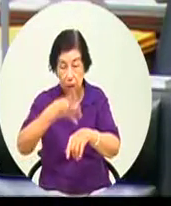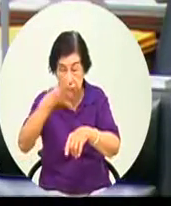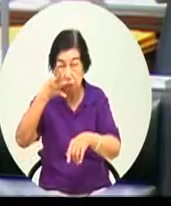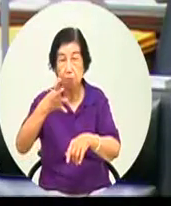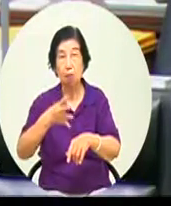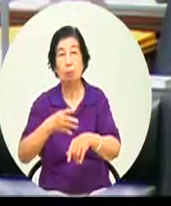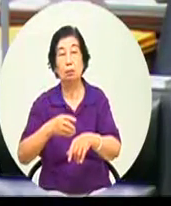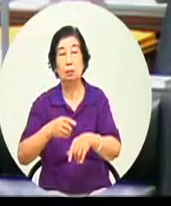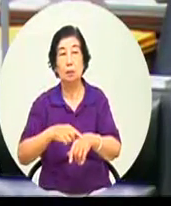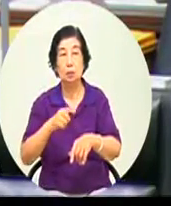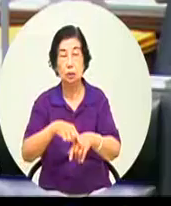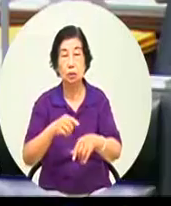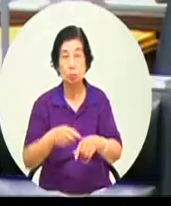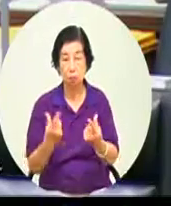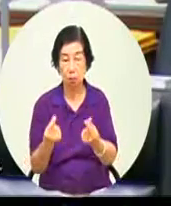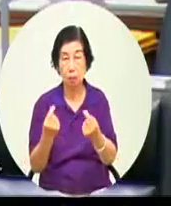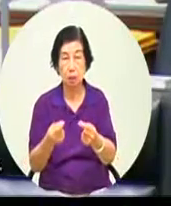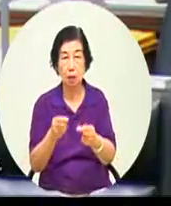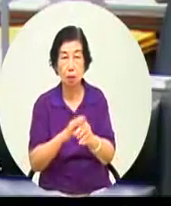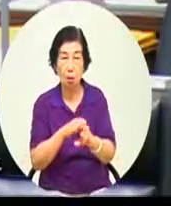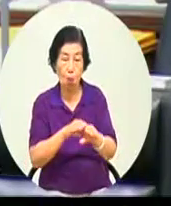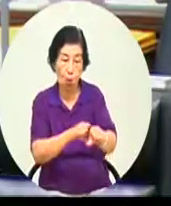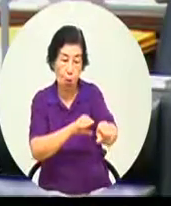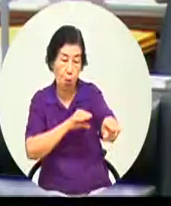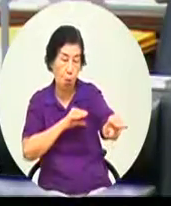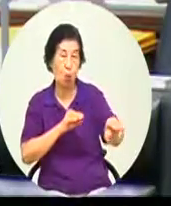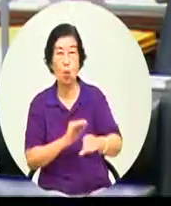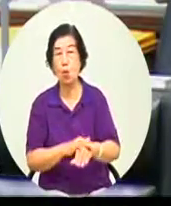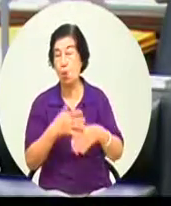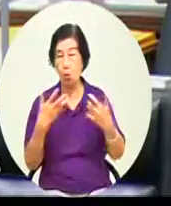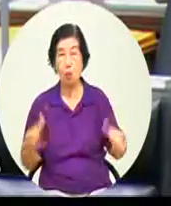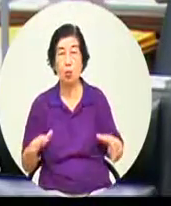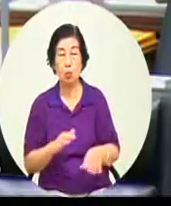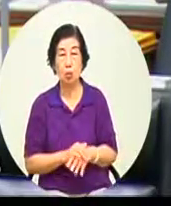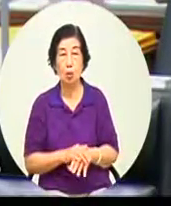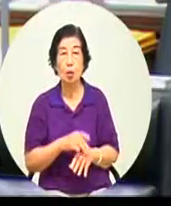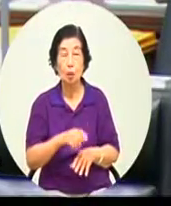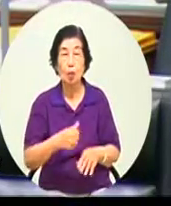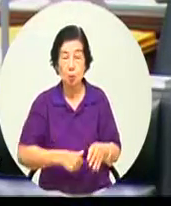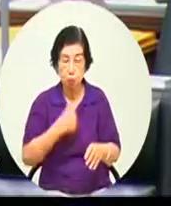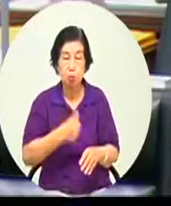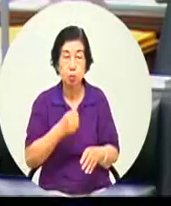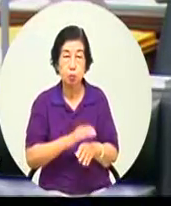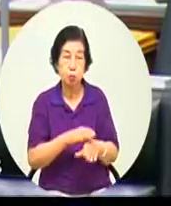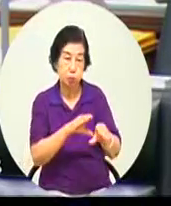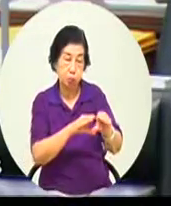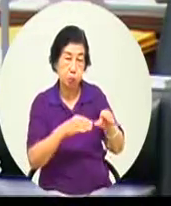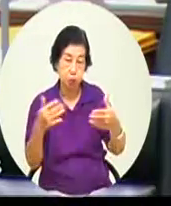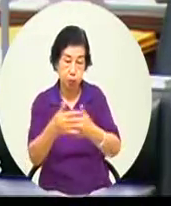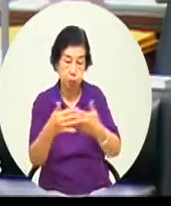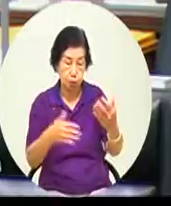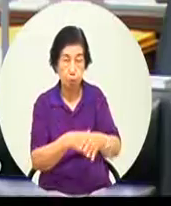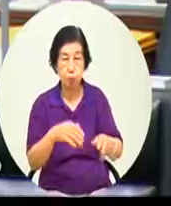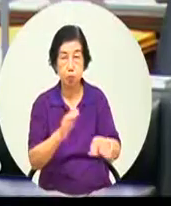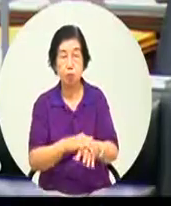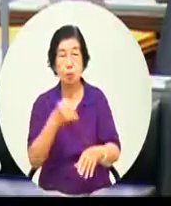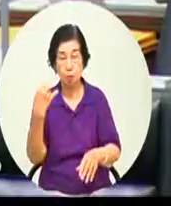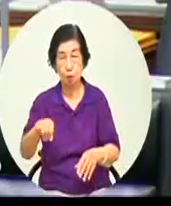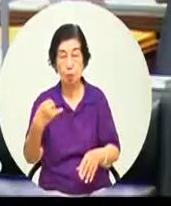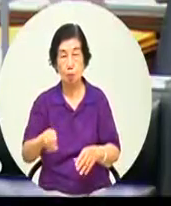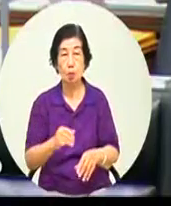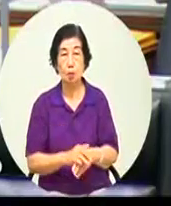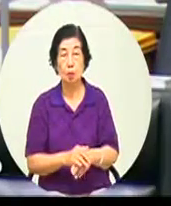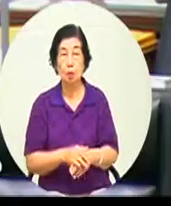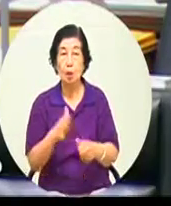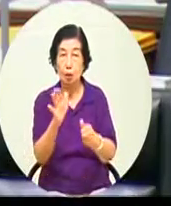什么样的事情。这个是局长，这边交通真的很坏耶。那危害着很多基层的这些老百姓的生